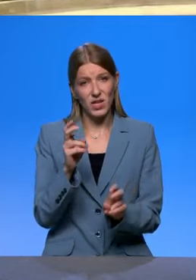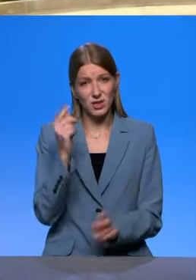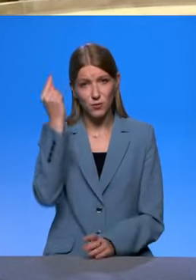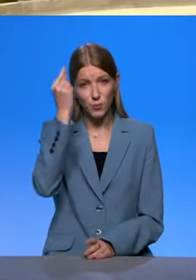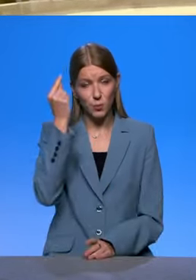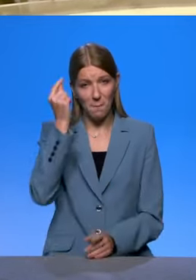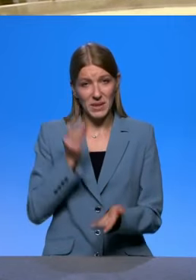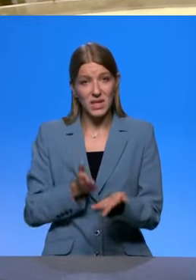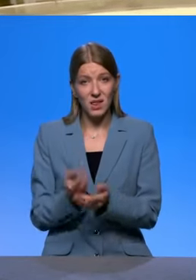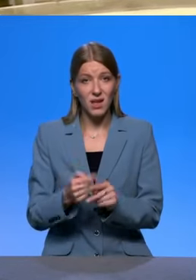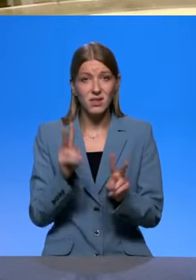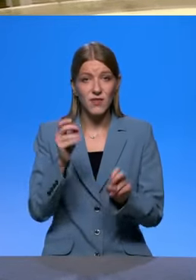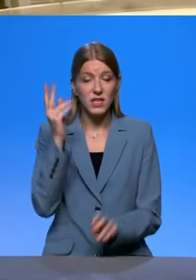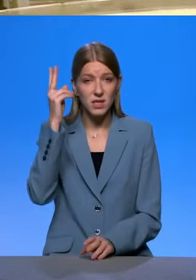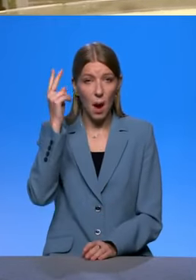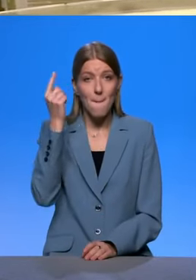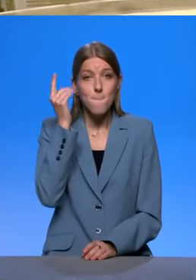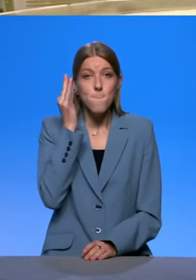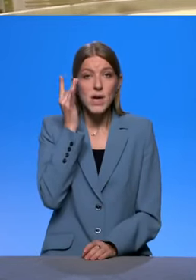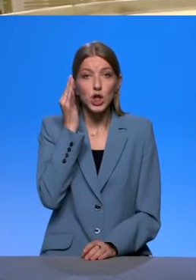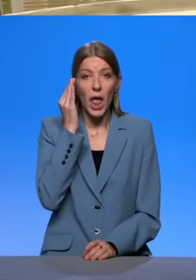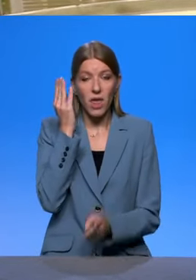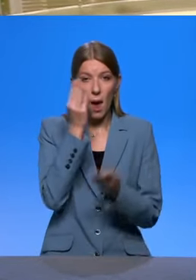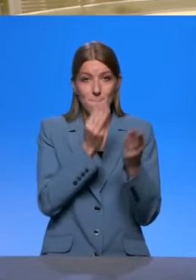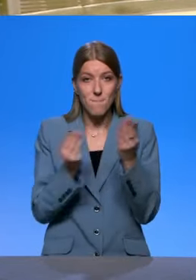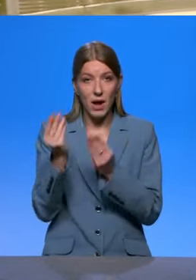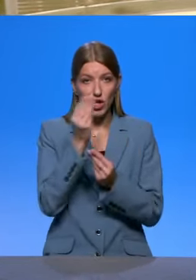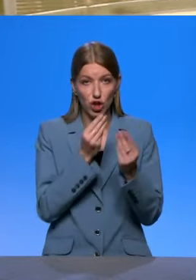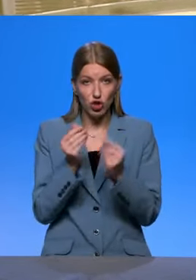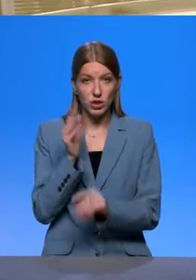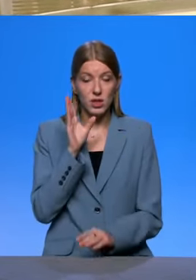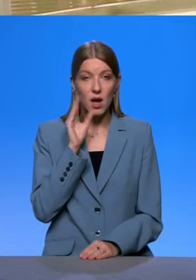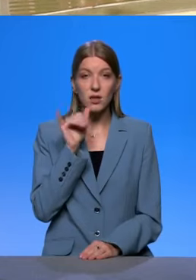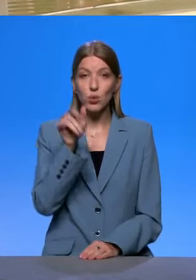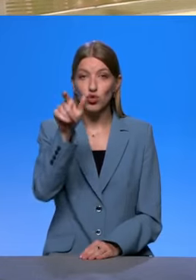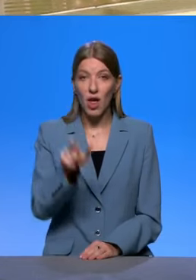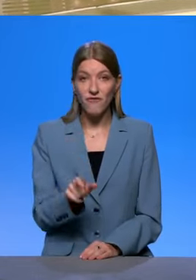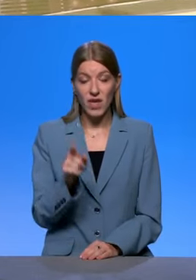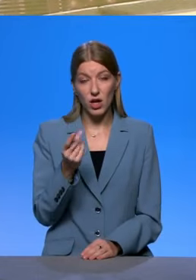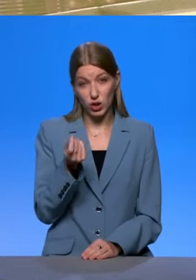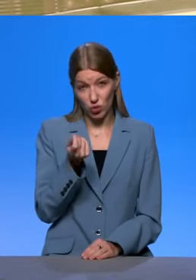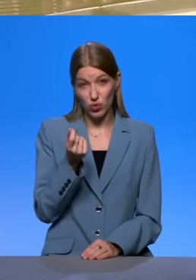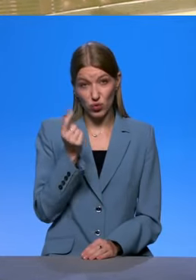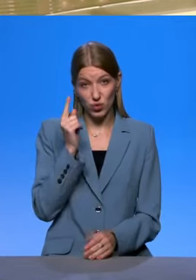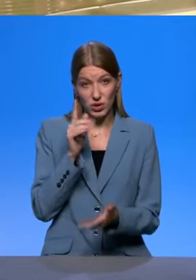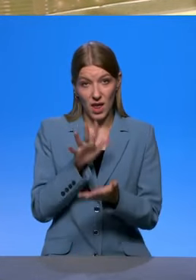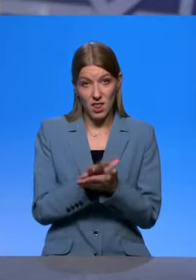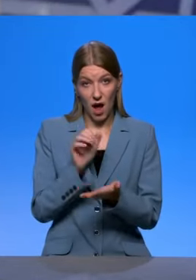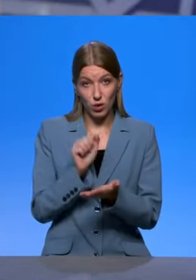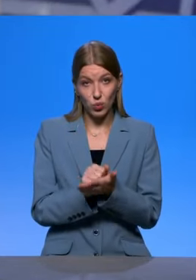так. Когда у человека немножечко нарушены когнитивные механизмы, вот, и есть большое